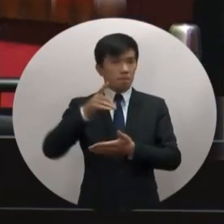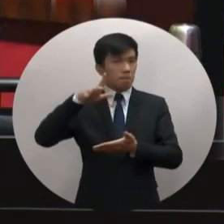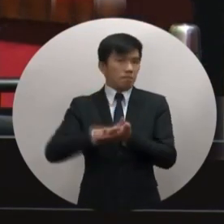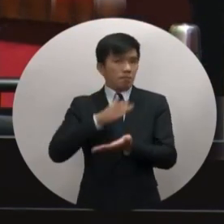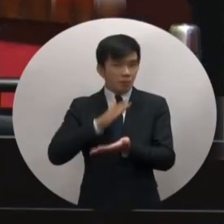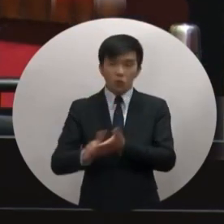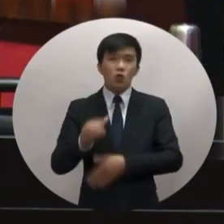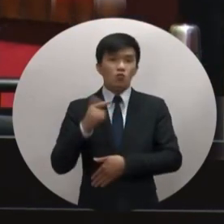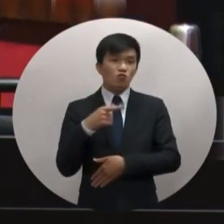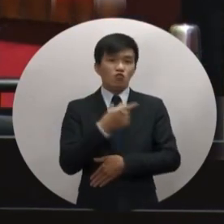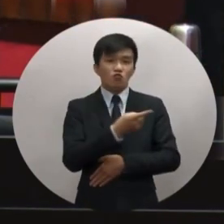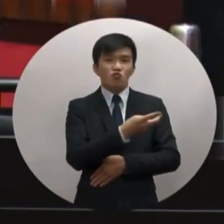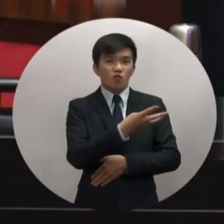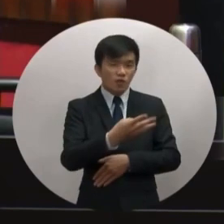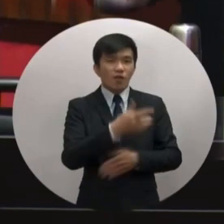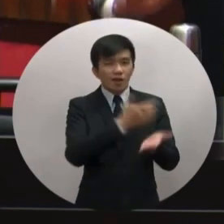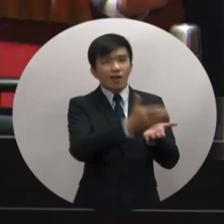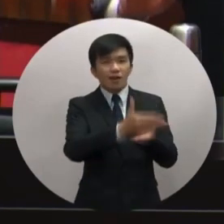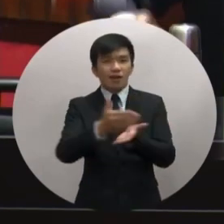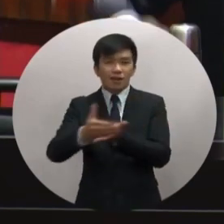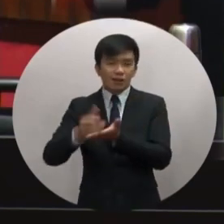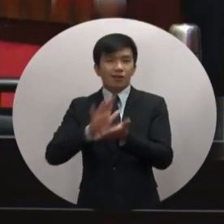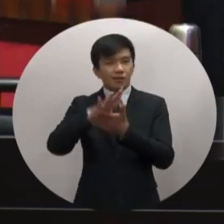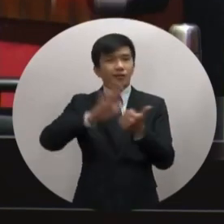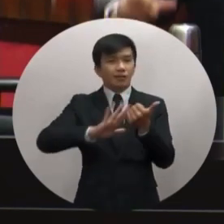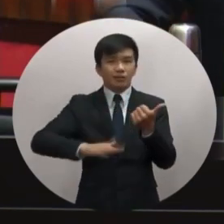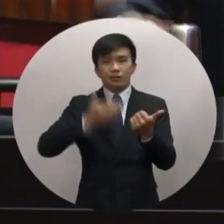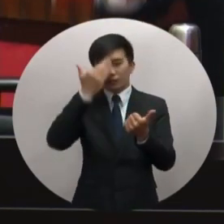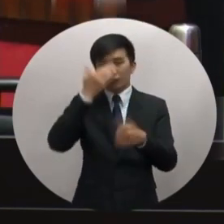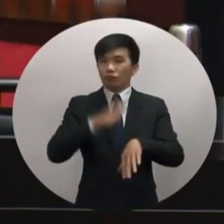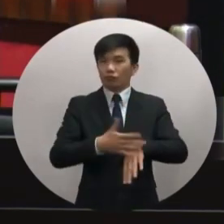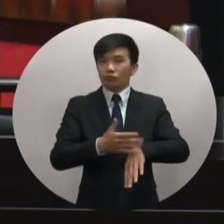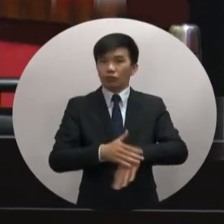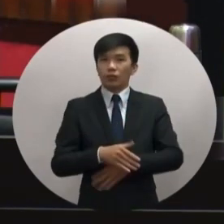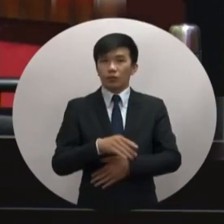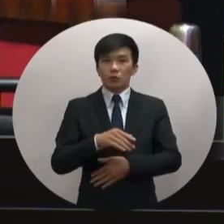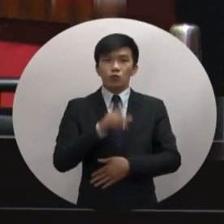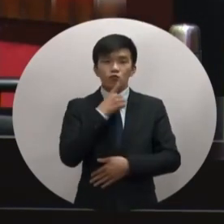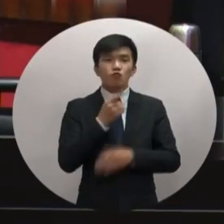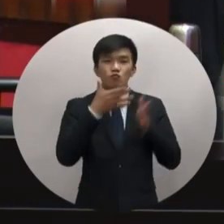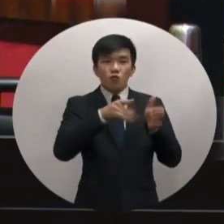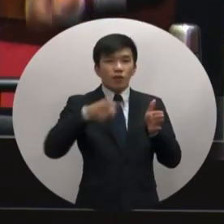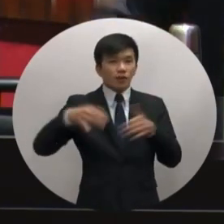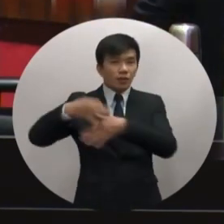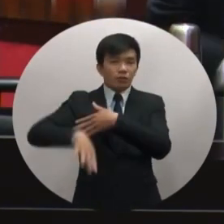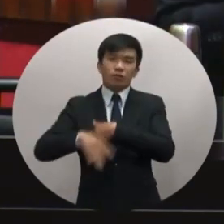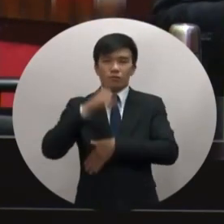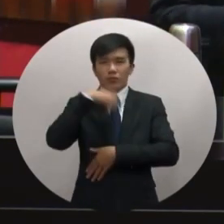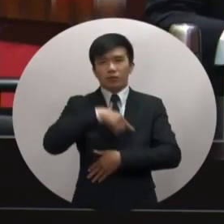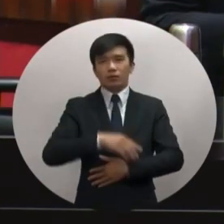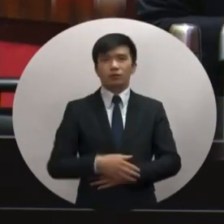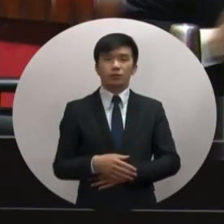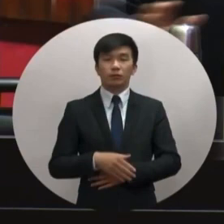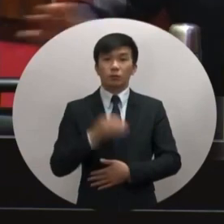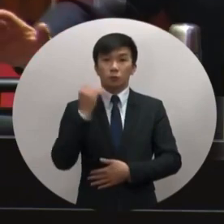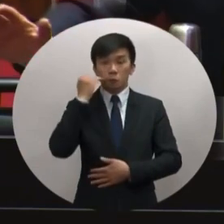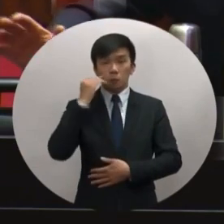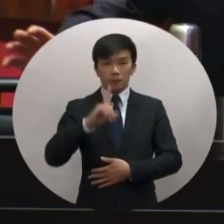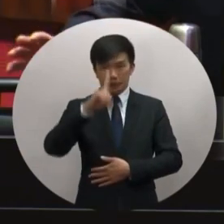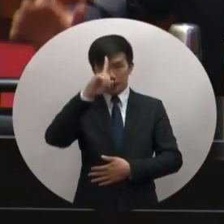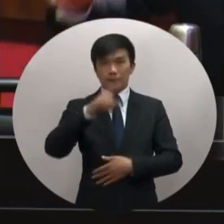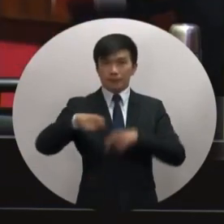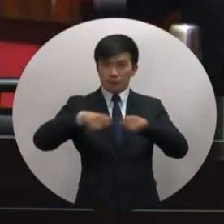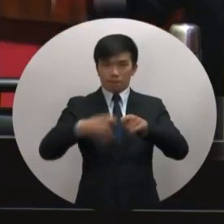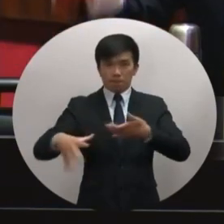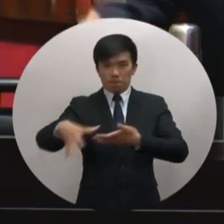決這裡生在那裡或疑症或其他或者只解決這一段不解決那一段所以如果有一個案能夠整